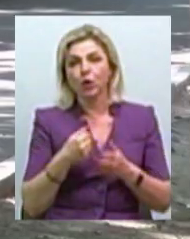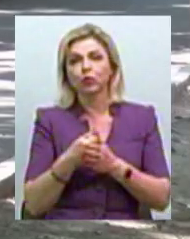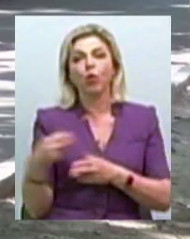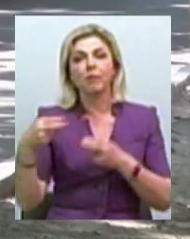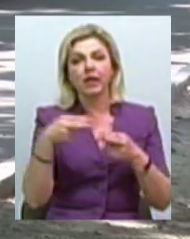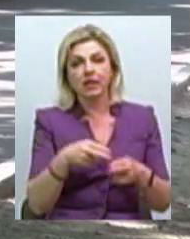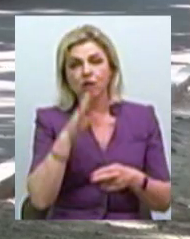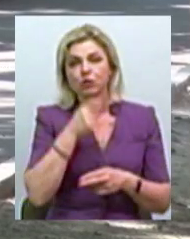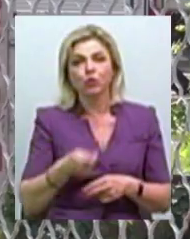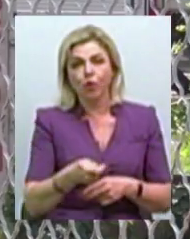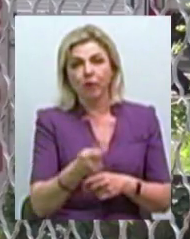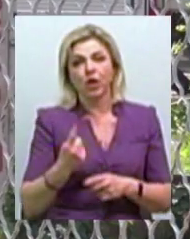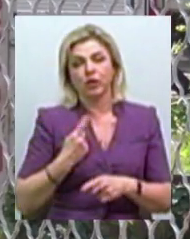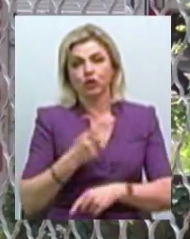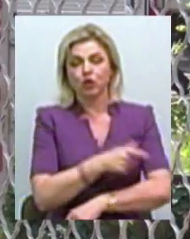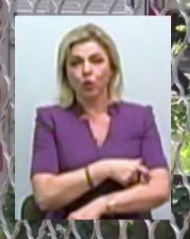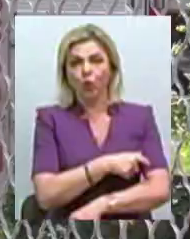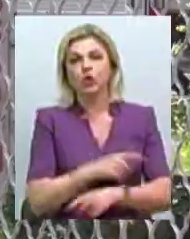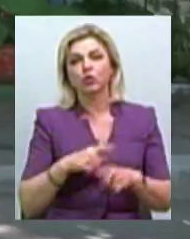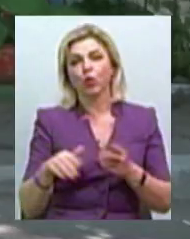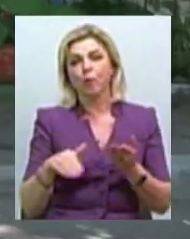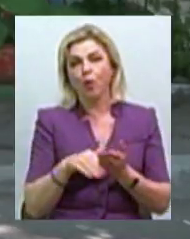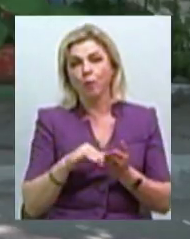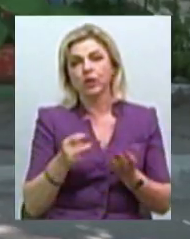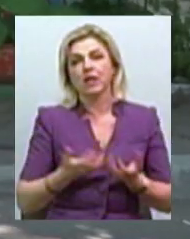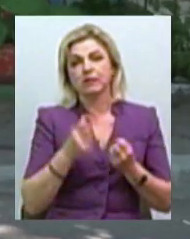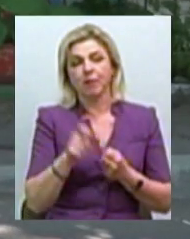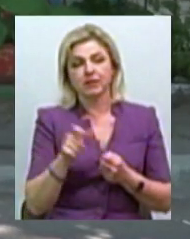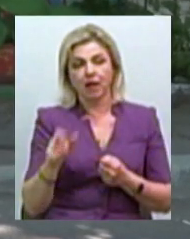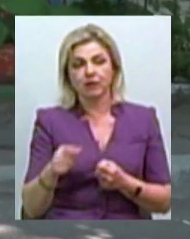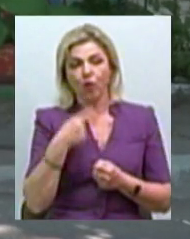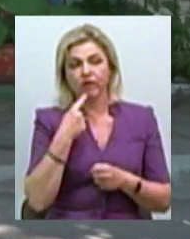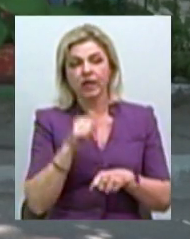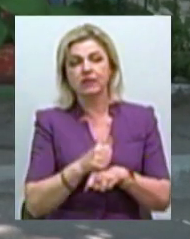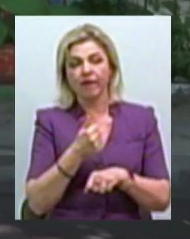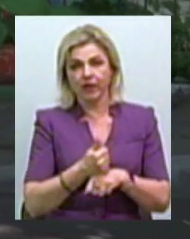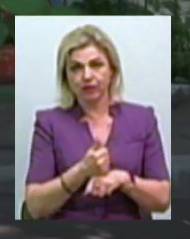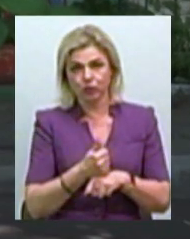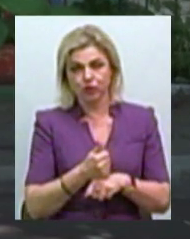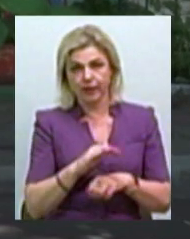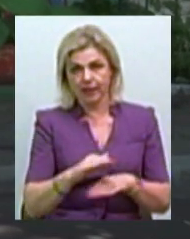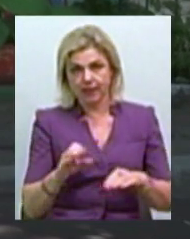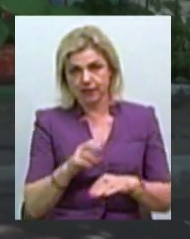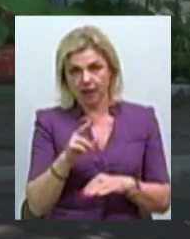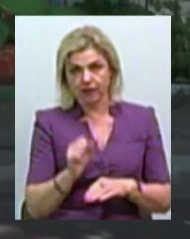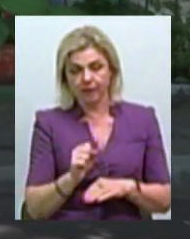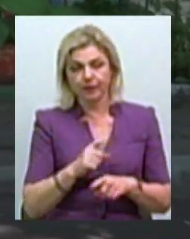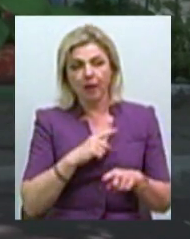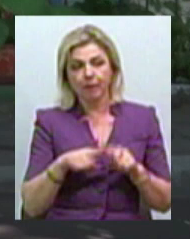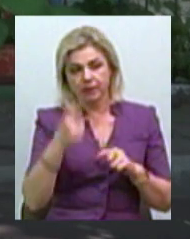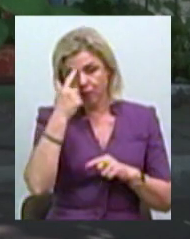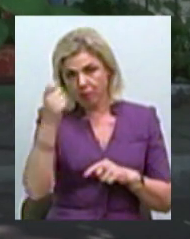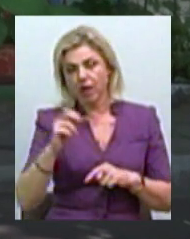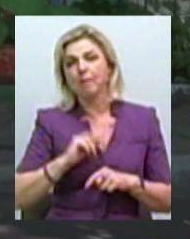місці чергують швидка і рятувальники, говорить завідувачка садочка Тетяна Янковська. Швидко оповіщення спрацювали,